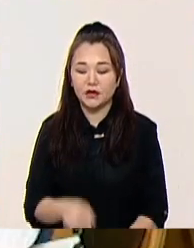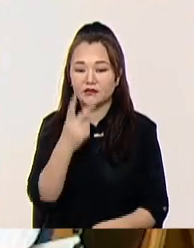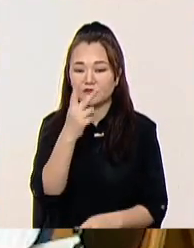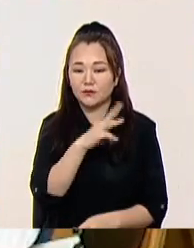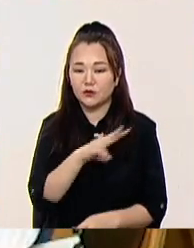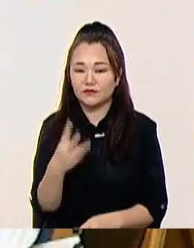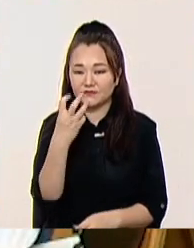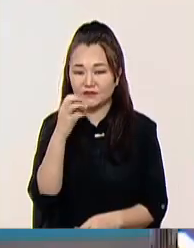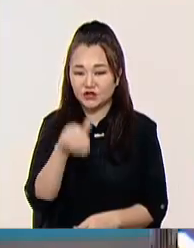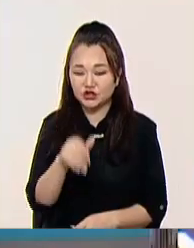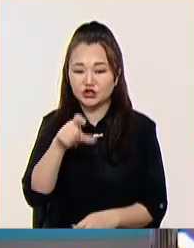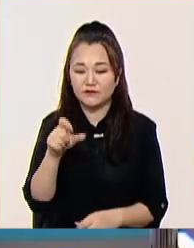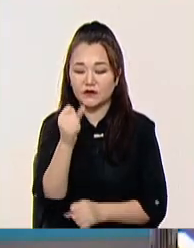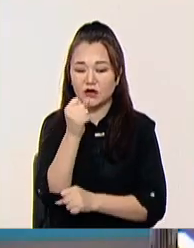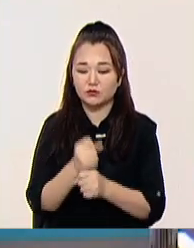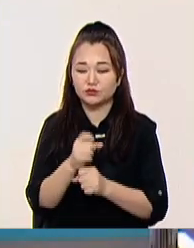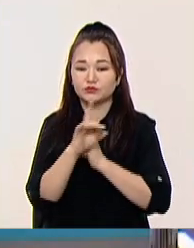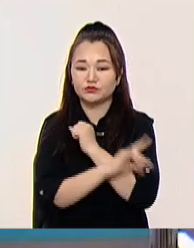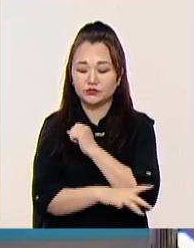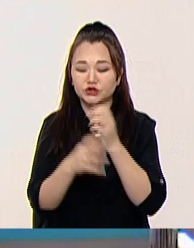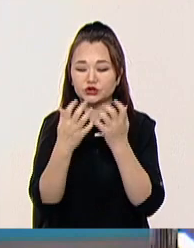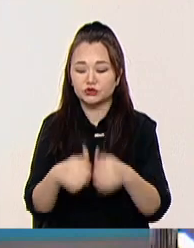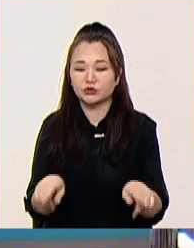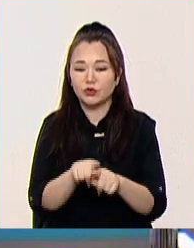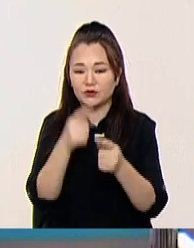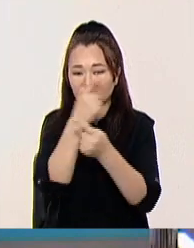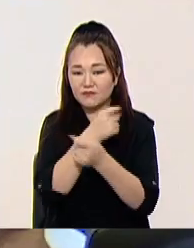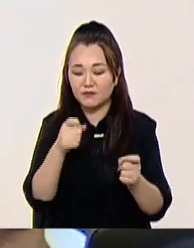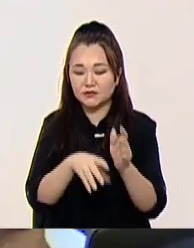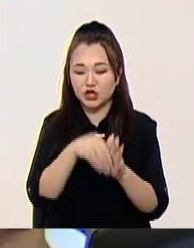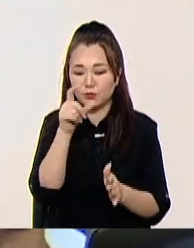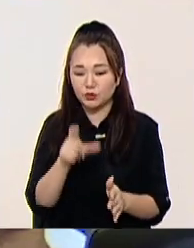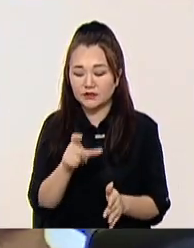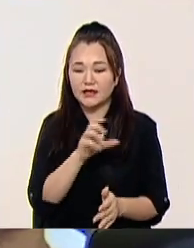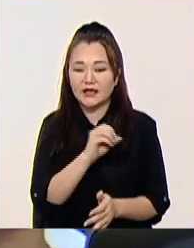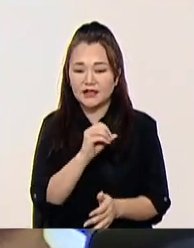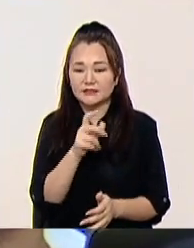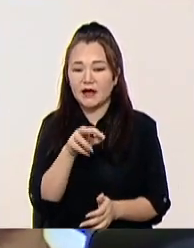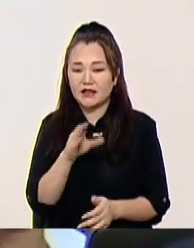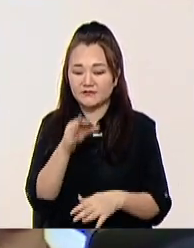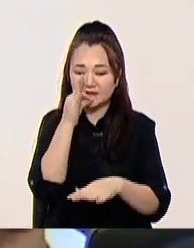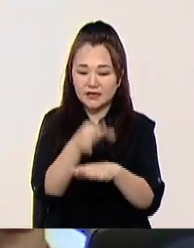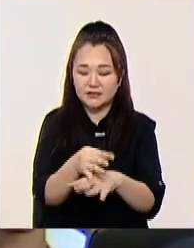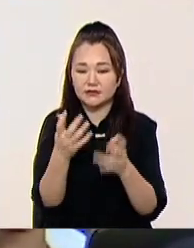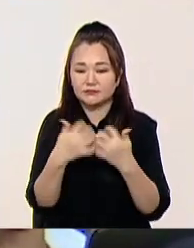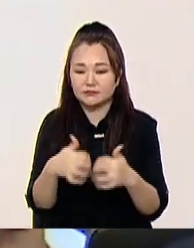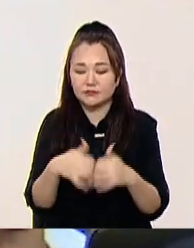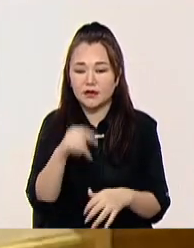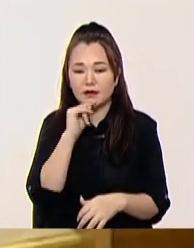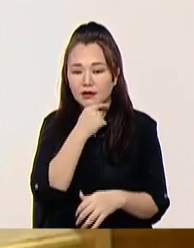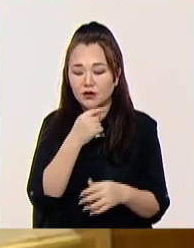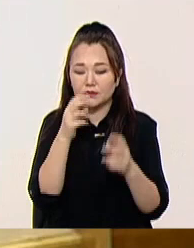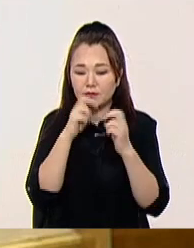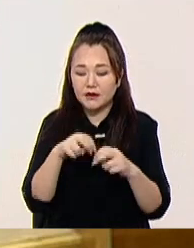2 миллион 300 мың қазақстандық жұмыс істейтін кедейлердің санатында мұндай ақпаратты мәжіліс депутаты Ерлан Смайылов айтты. Депутаттың дерегінше экономикалық